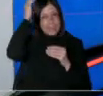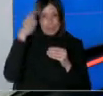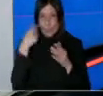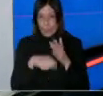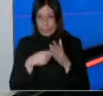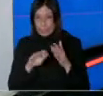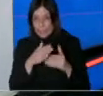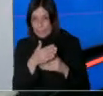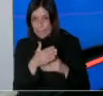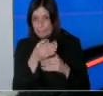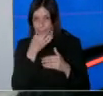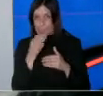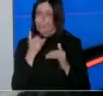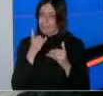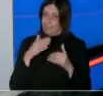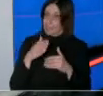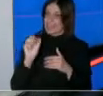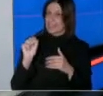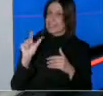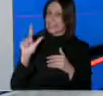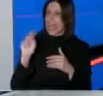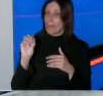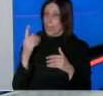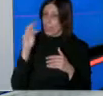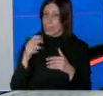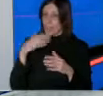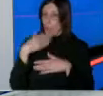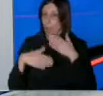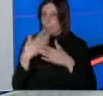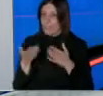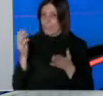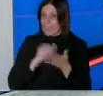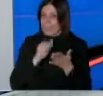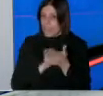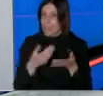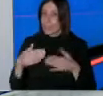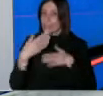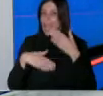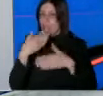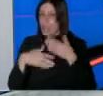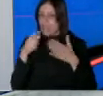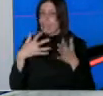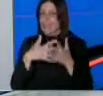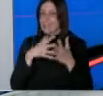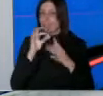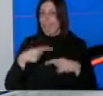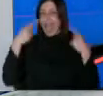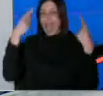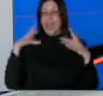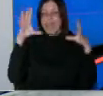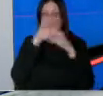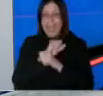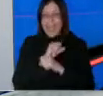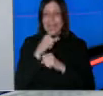דגים? כן, סלמון. אתה אוהב? כן. אתה עוטף אותם בעיתון? לא. תעטוף אותם בסקר של היום בערב. שם אותם על הגריל. זה בדיוק